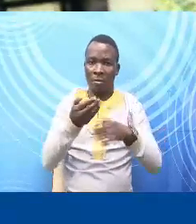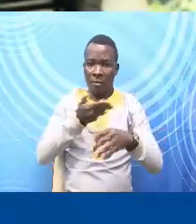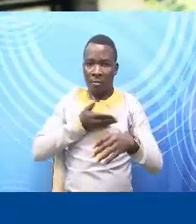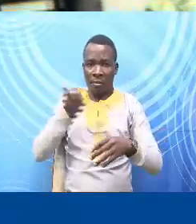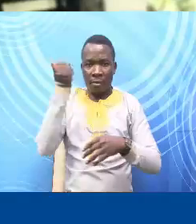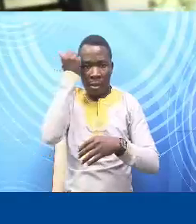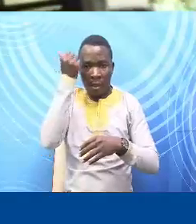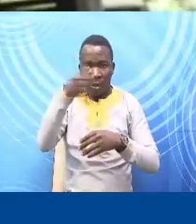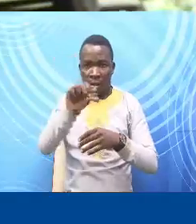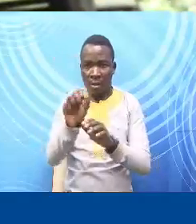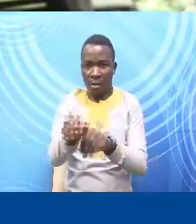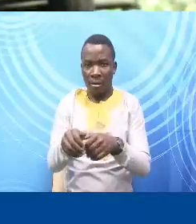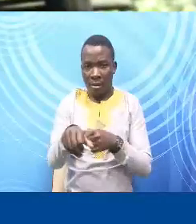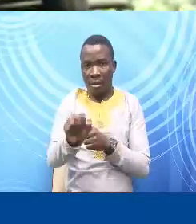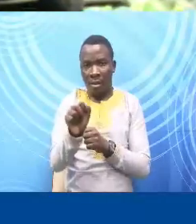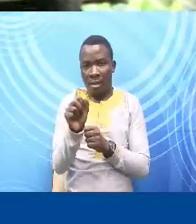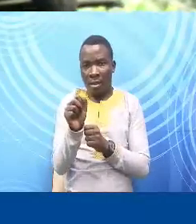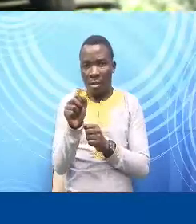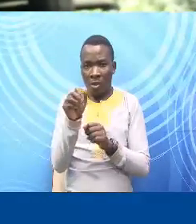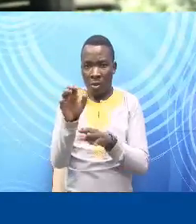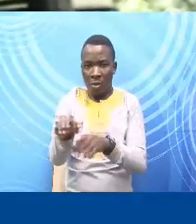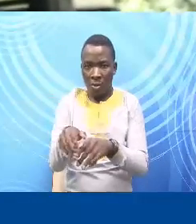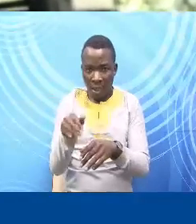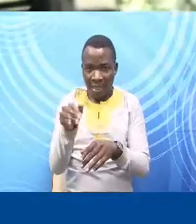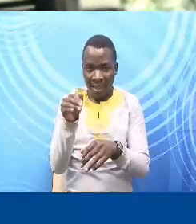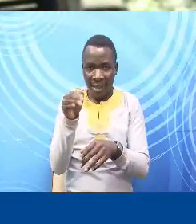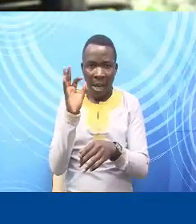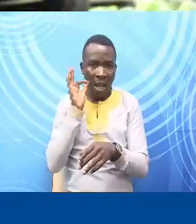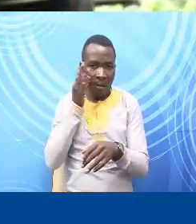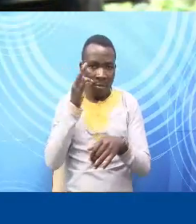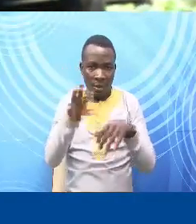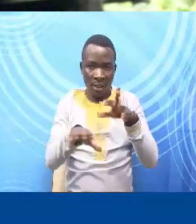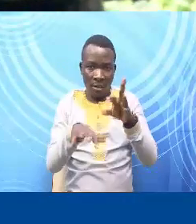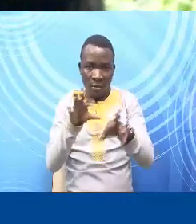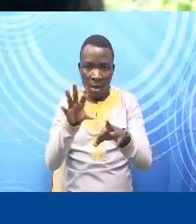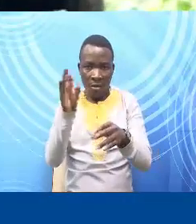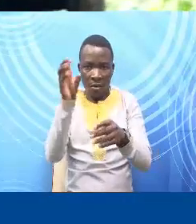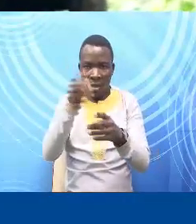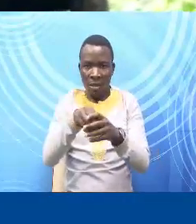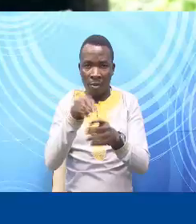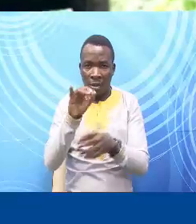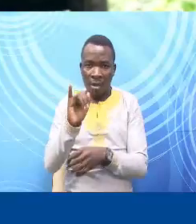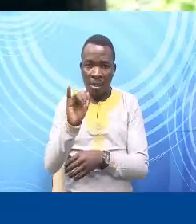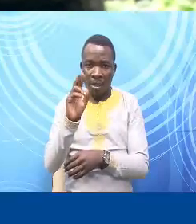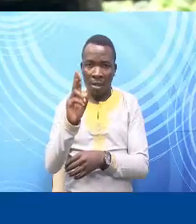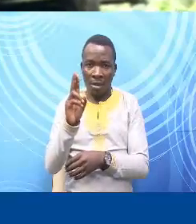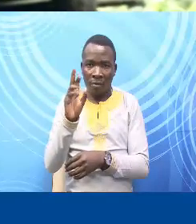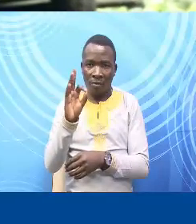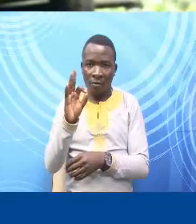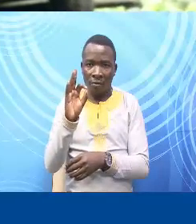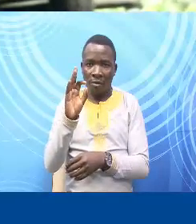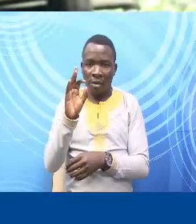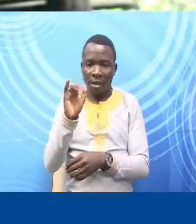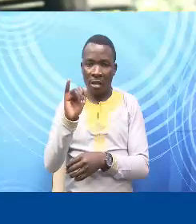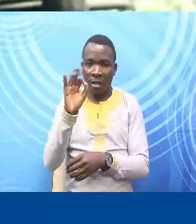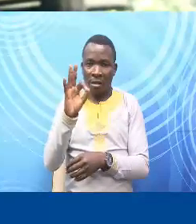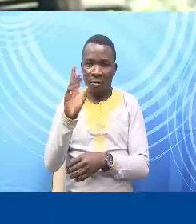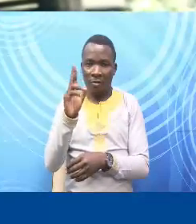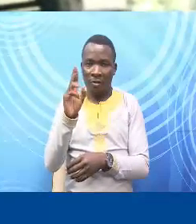y'indobanure tugashyiraho n'ifumbire y'imvaruganda ivanze n'ifumbire